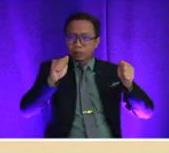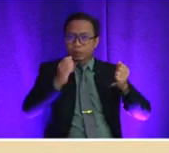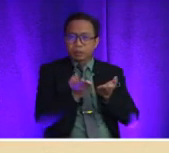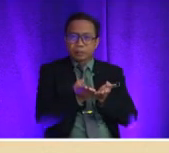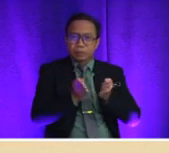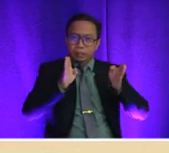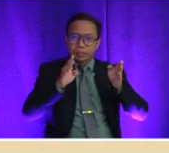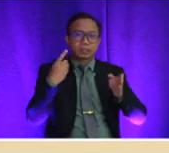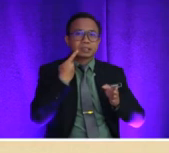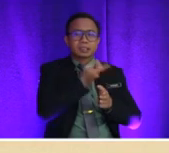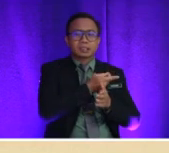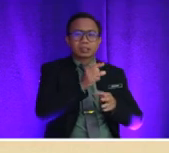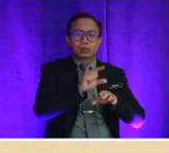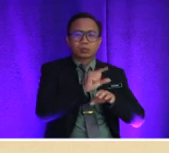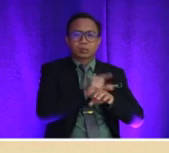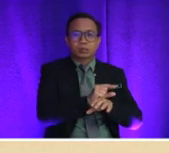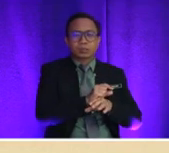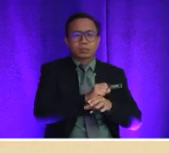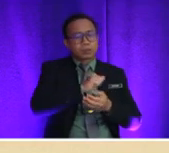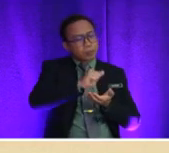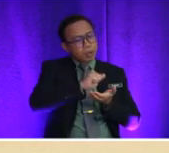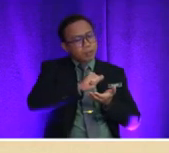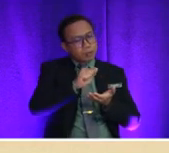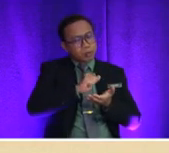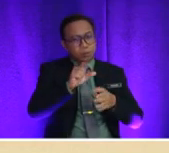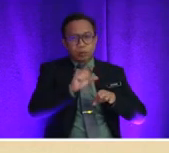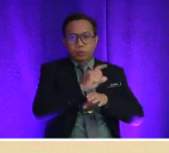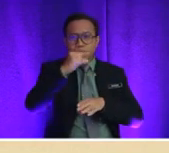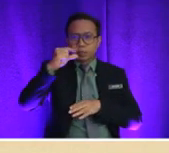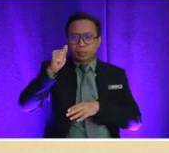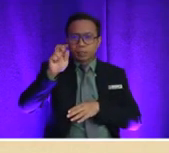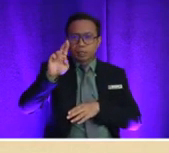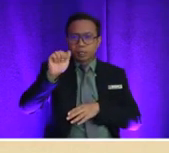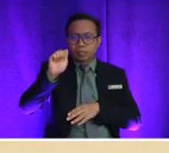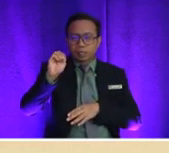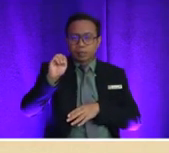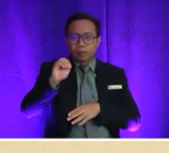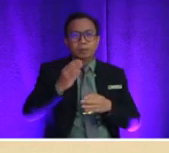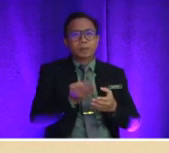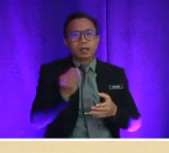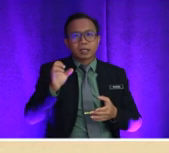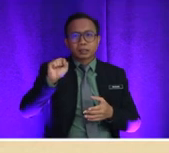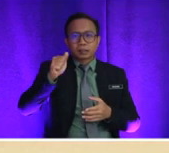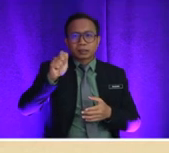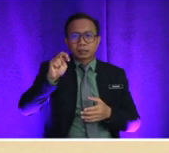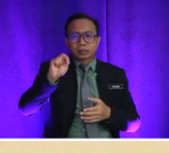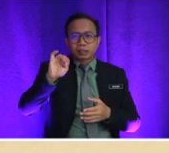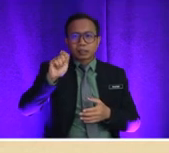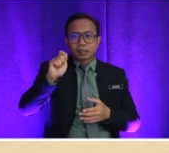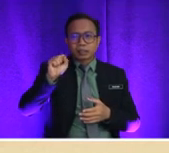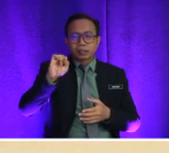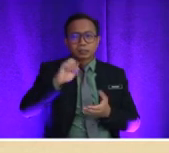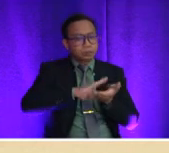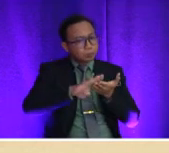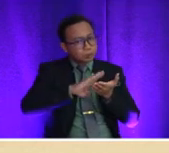3 membasuh Atrium atau Membekas dengan menggunakan garam ataupun bahan sanitasi keempat membilas eqarium